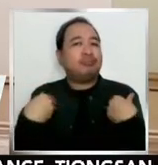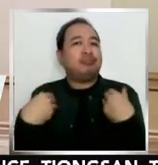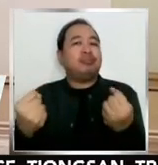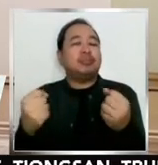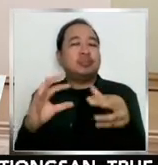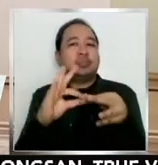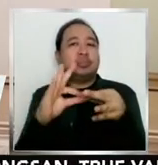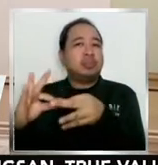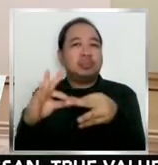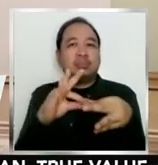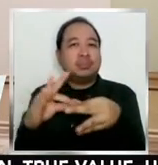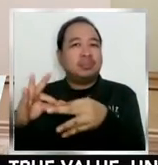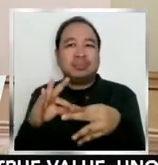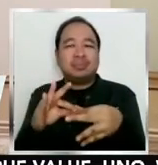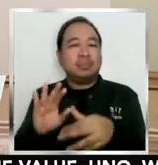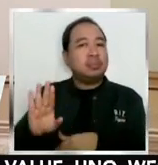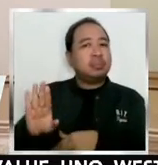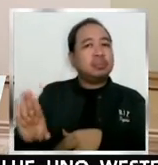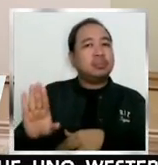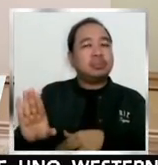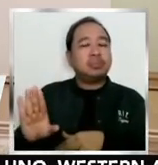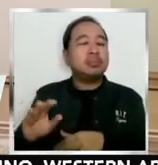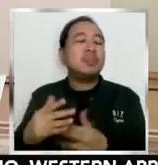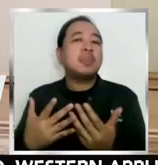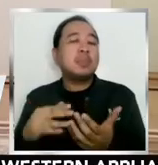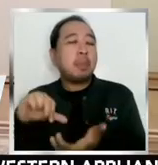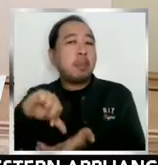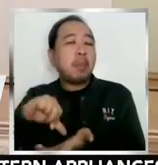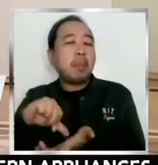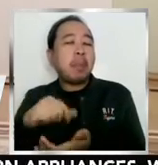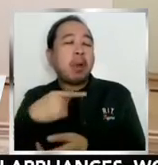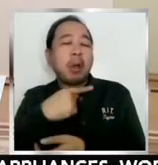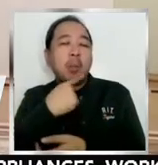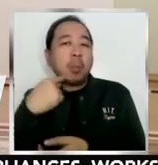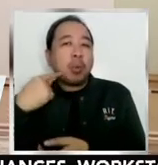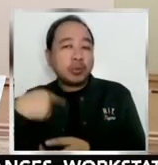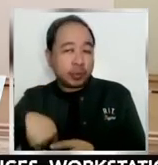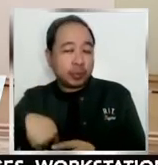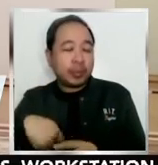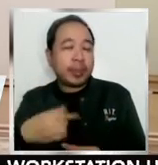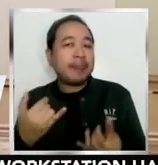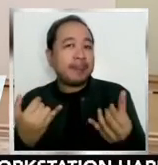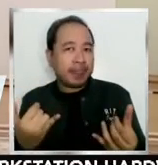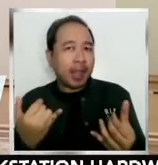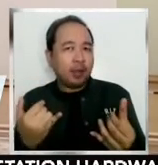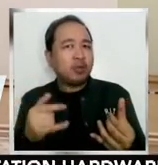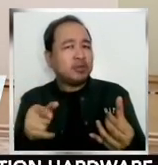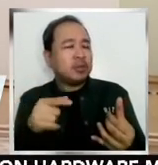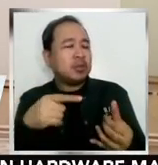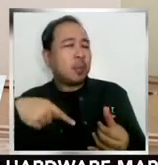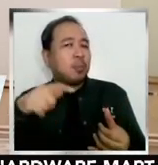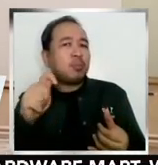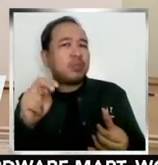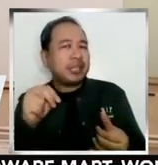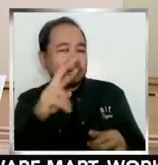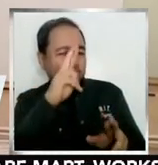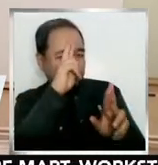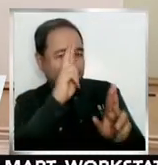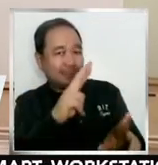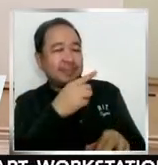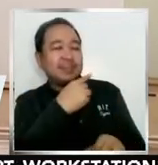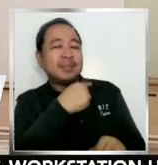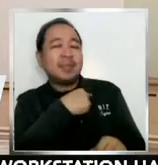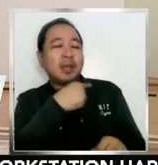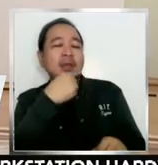ni Putin ang panukala ng China. At sa gitna niyan, umaasa ang China ng mas matibay na energy partnership